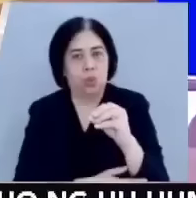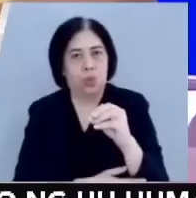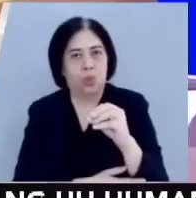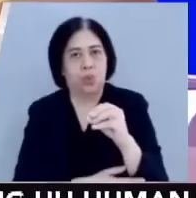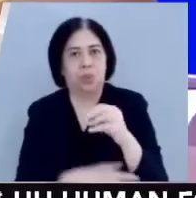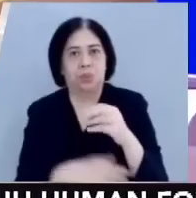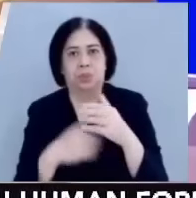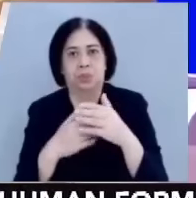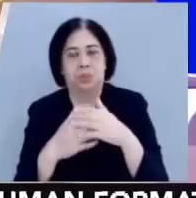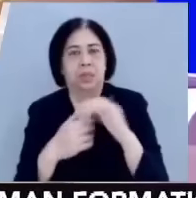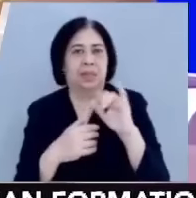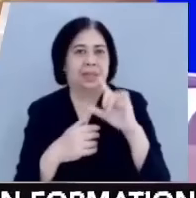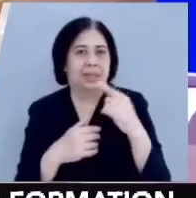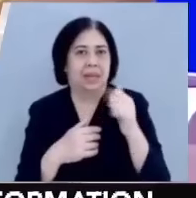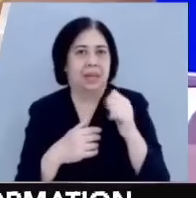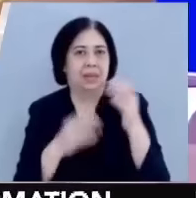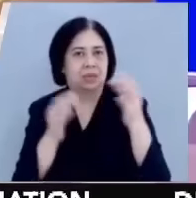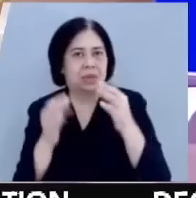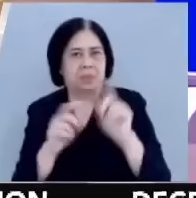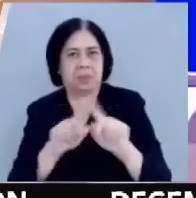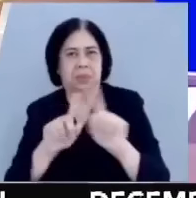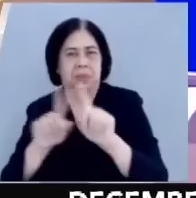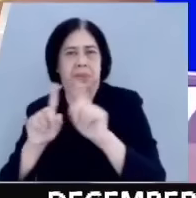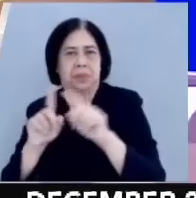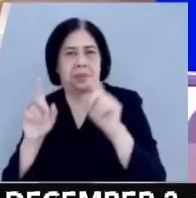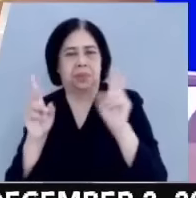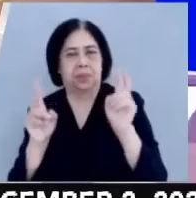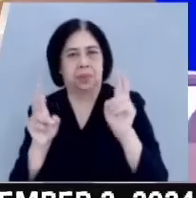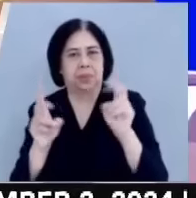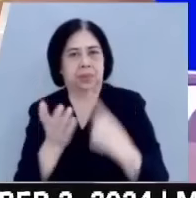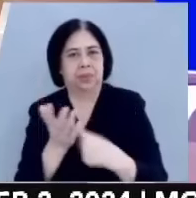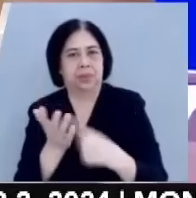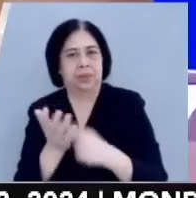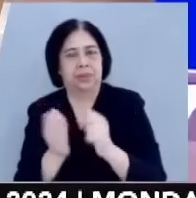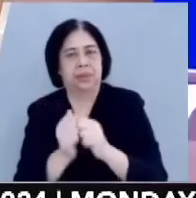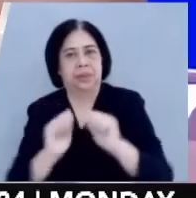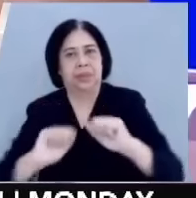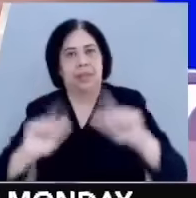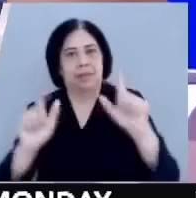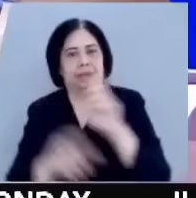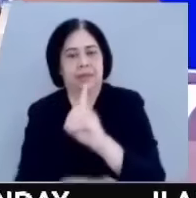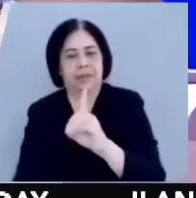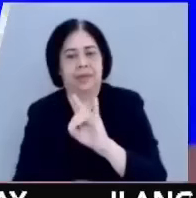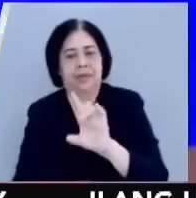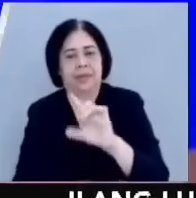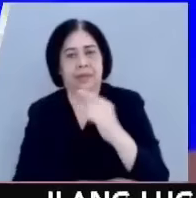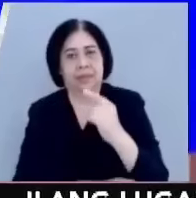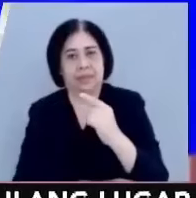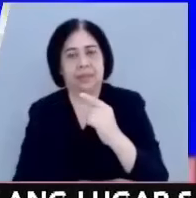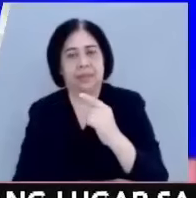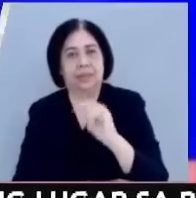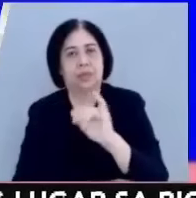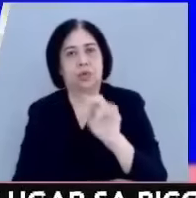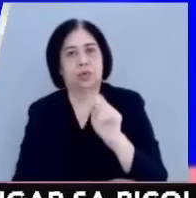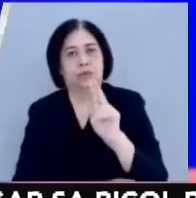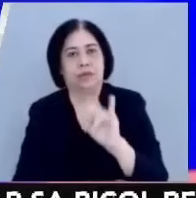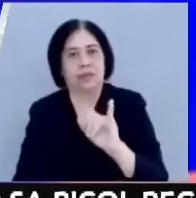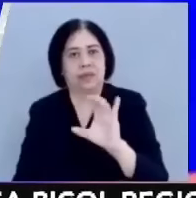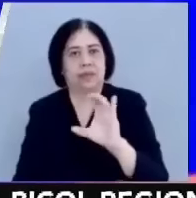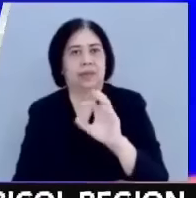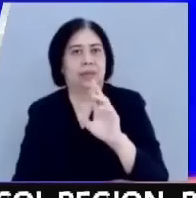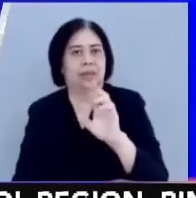na droga at kung ano-ano pa para po sa talakayin niya masasama natin live si DL secretary junvic remia Magandang umaga po